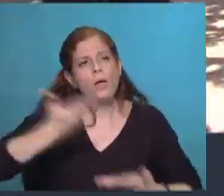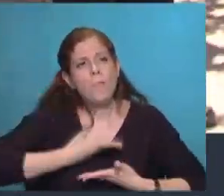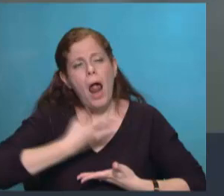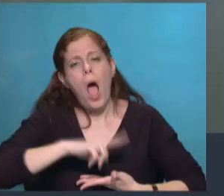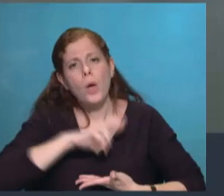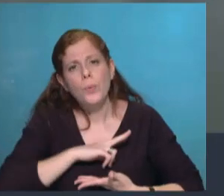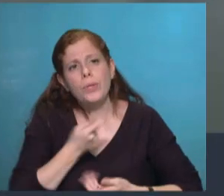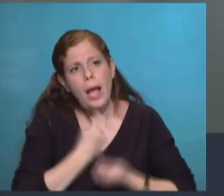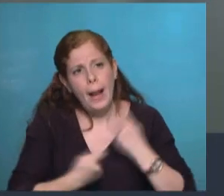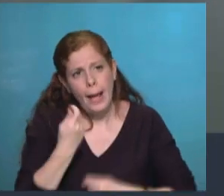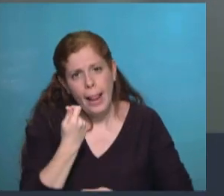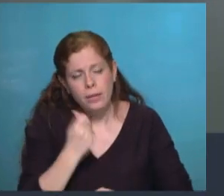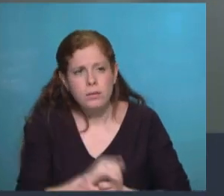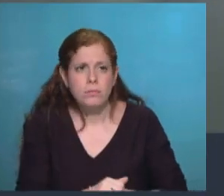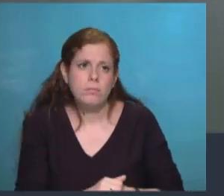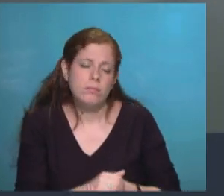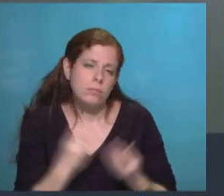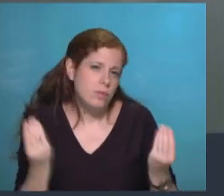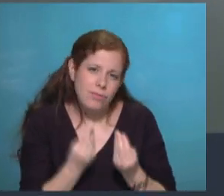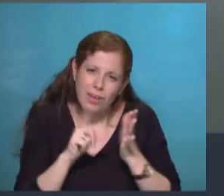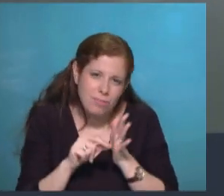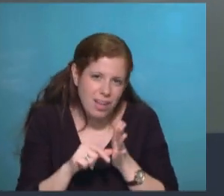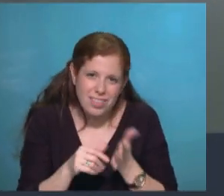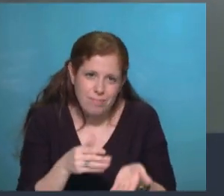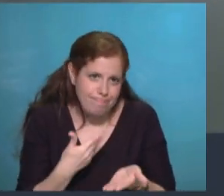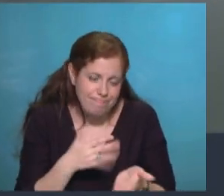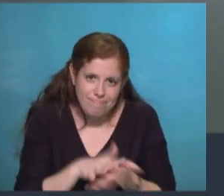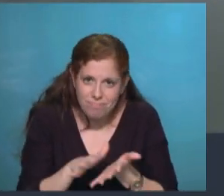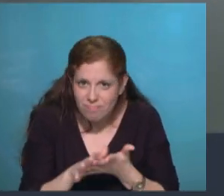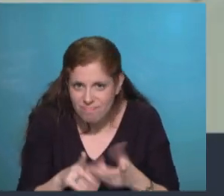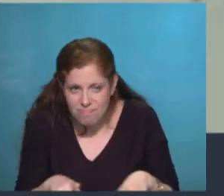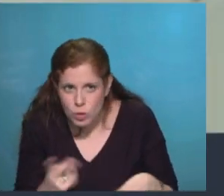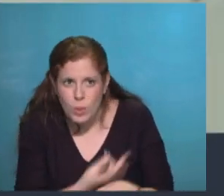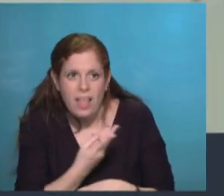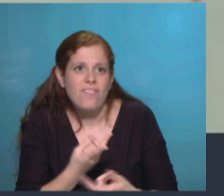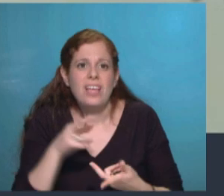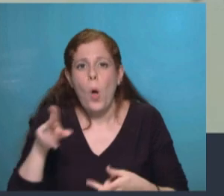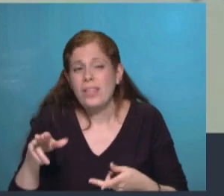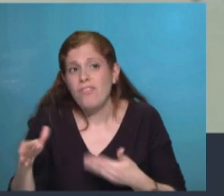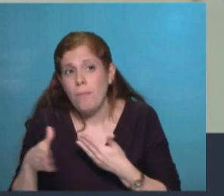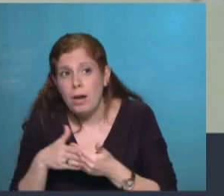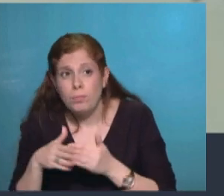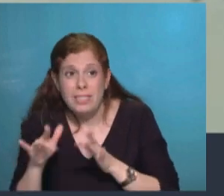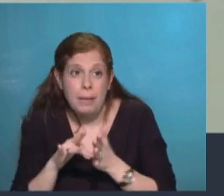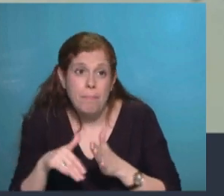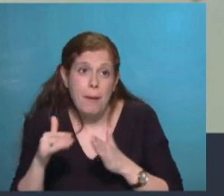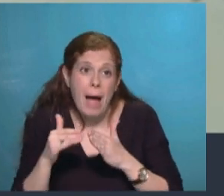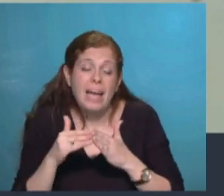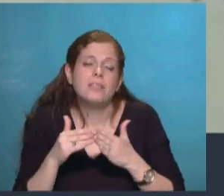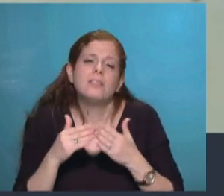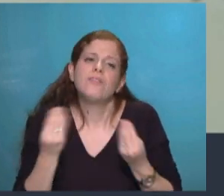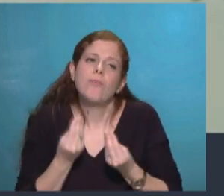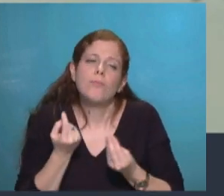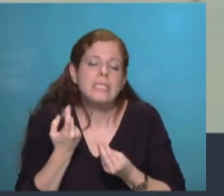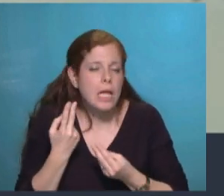כלכלית. דברים טכניים בשוטף, זה אחותי ובעלה שנמצאים בבית, דברים שהם קצת מעבר, אז זה